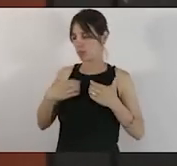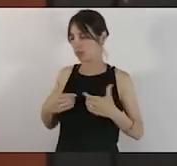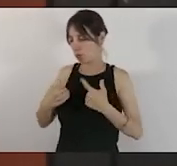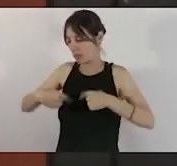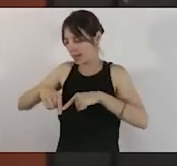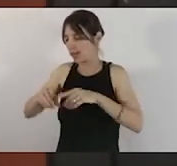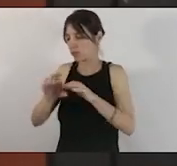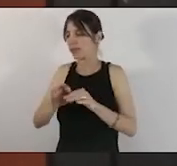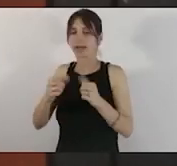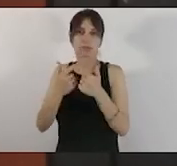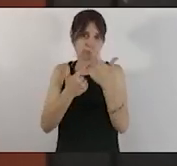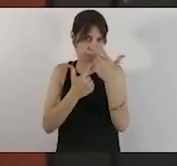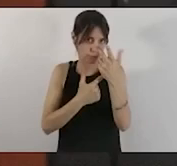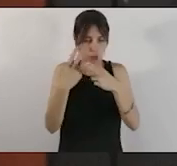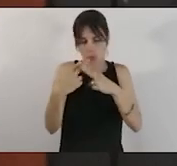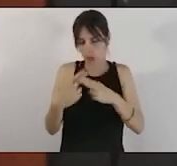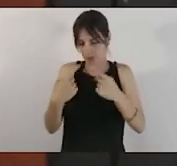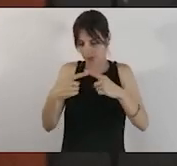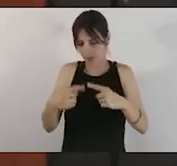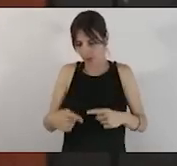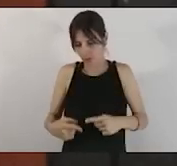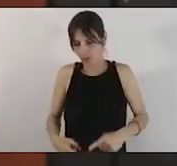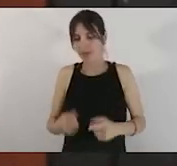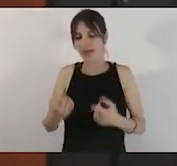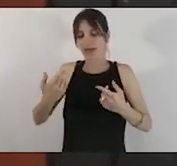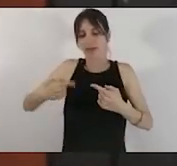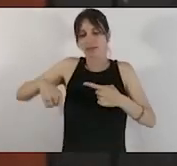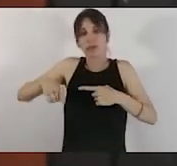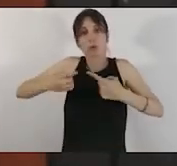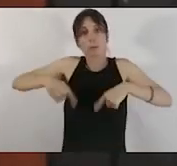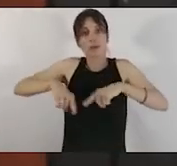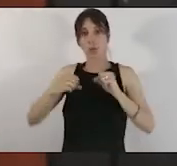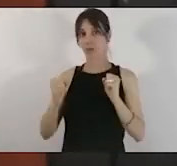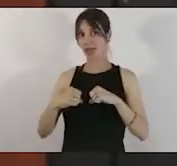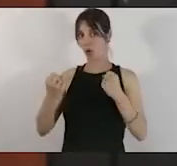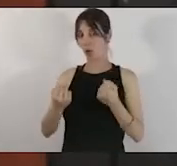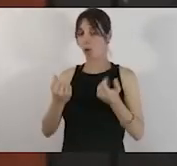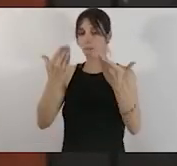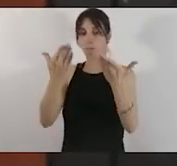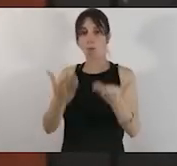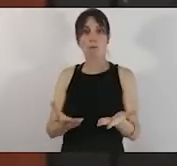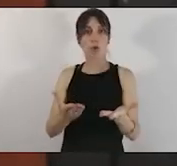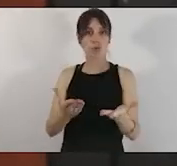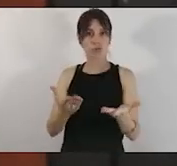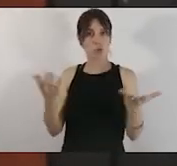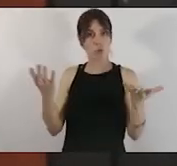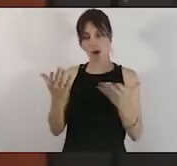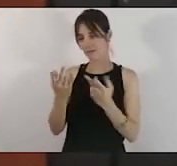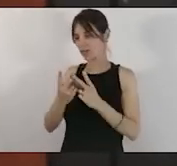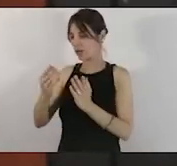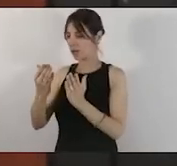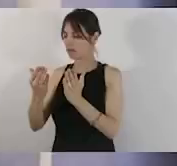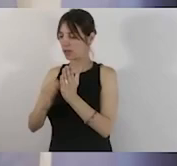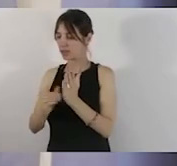de la Commission et je vous propose de l'approuver favorablement dans cette politique féministe menée par la ville de Marseille.